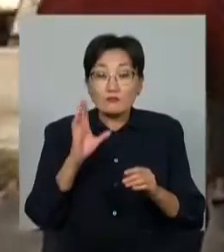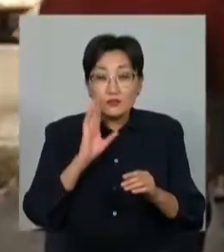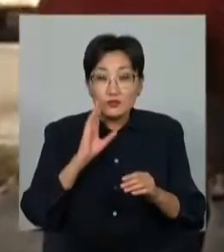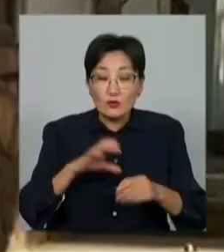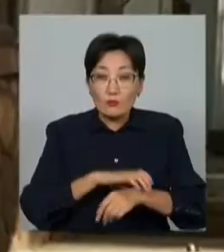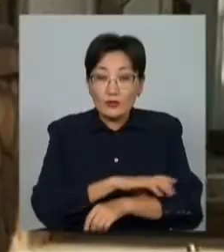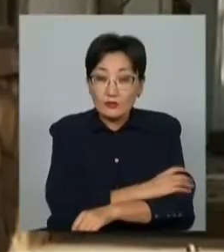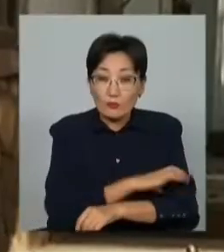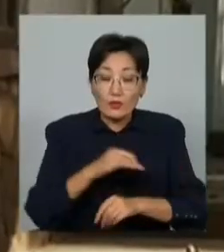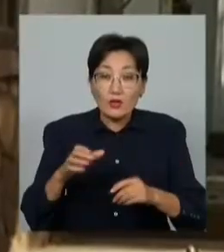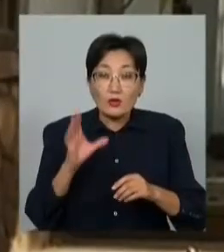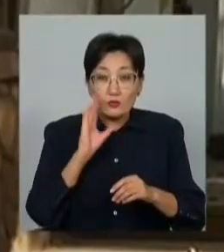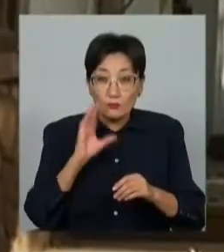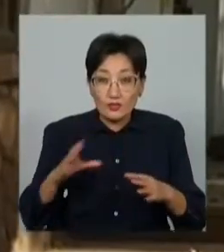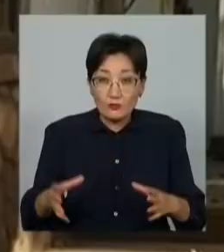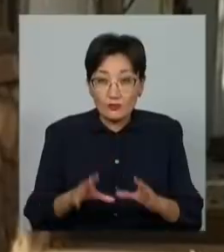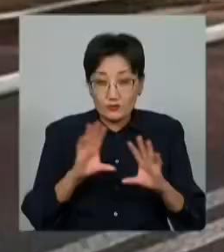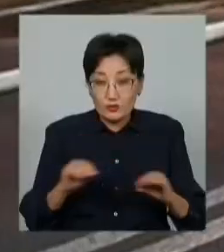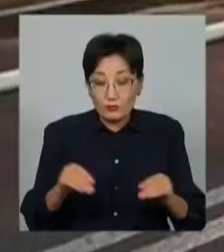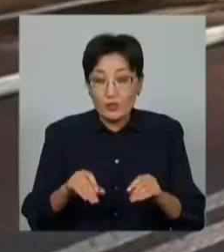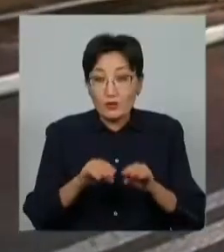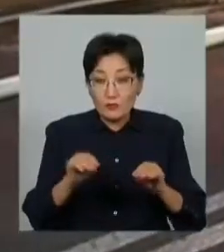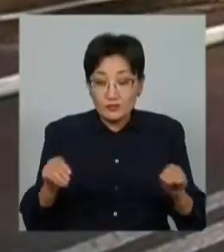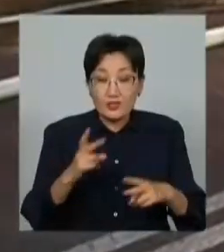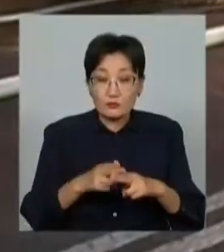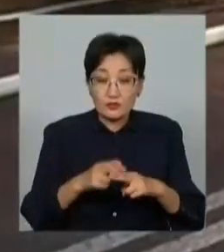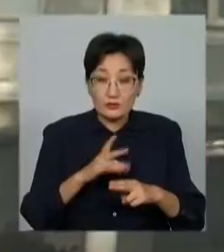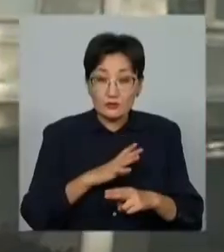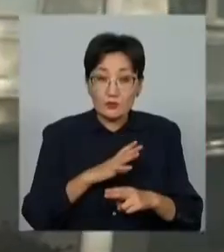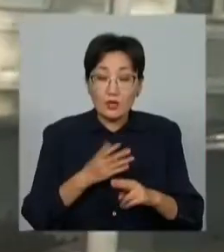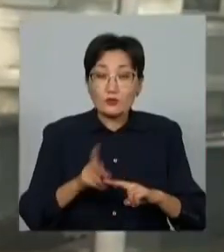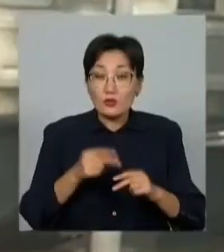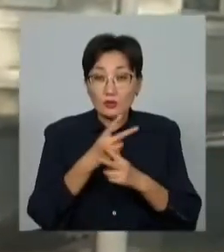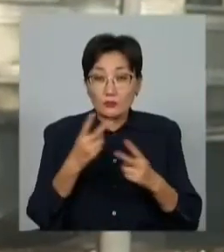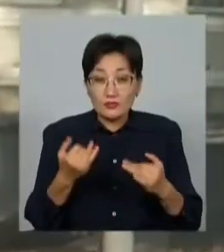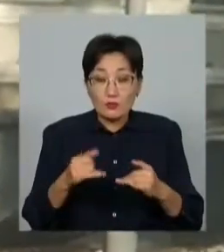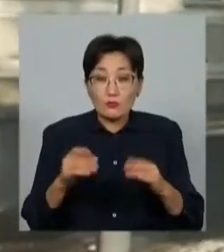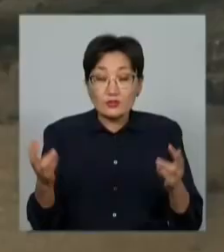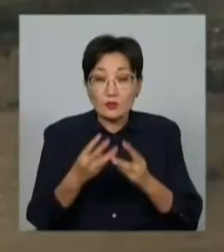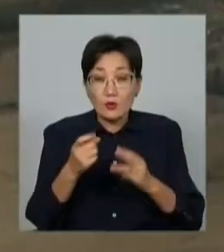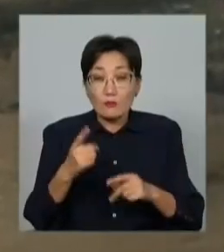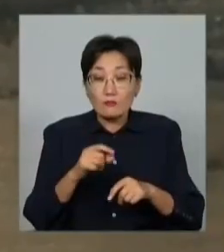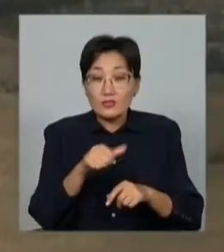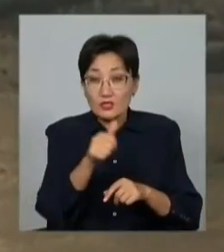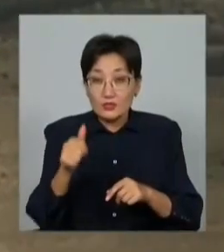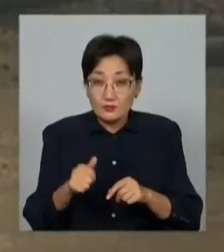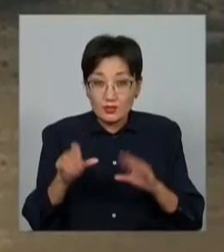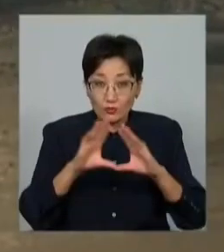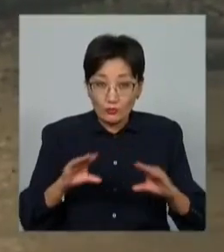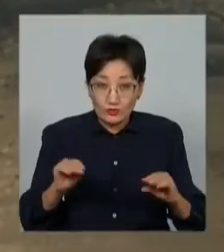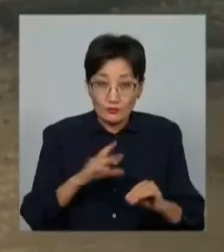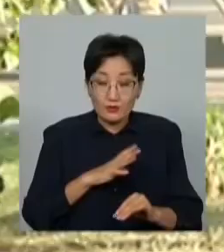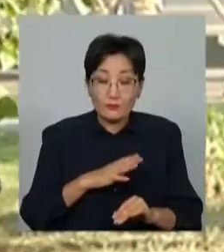өрт сөндіру техникаларының өтуіне қаңтарылып тұрған көліктерде қиындық туғызған. Соған қарамастан тілсіз жау 1,5 сағаттан кейін